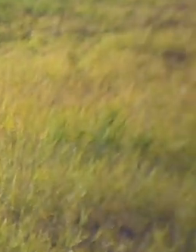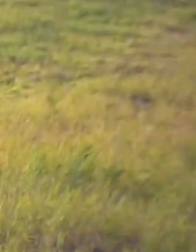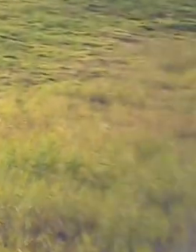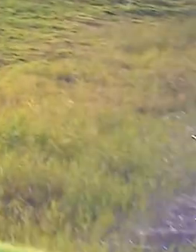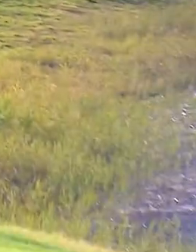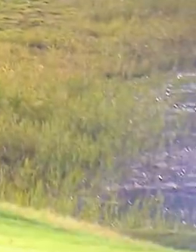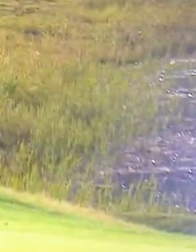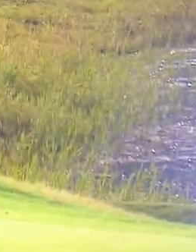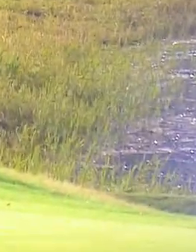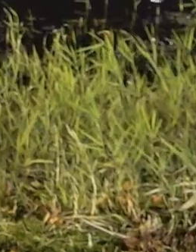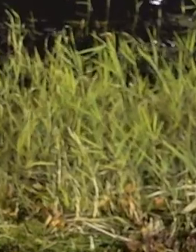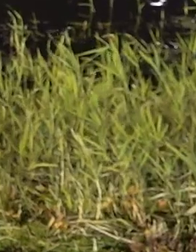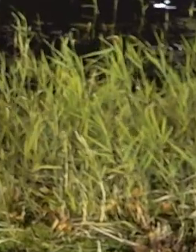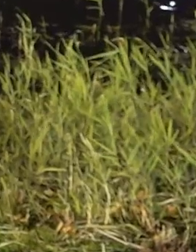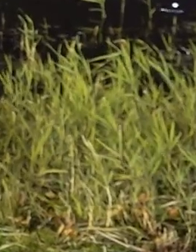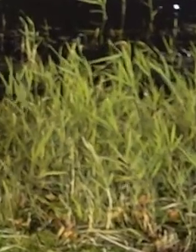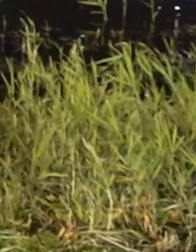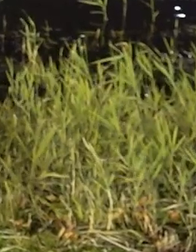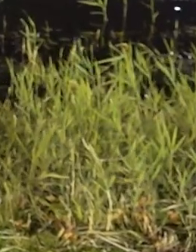5